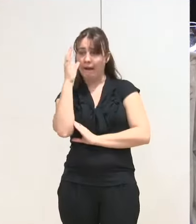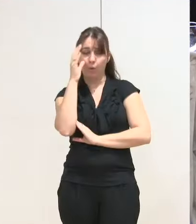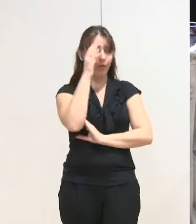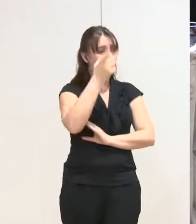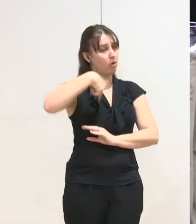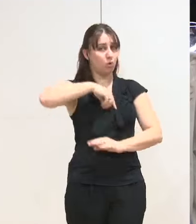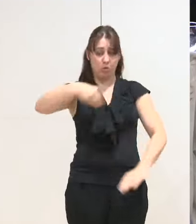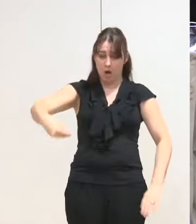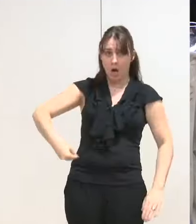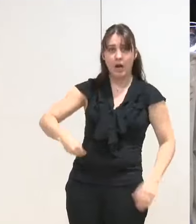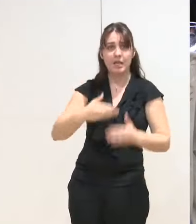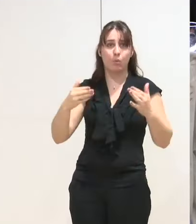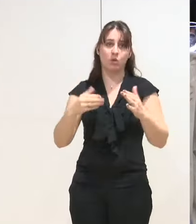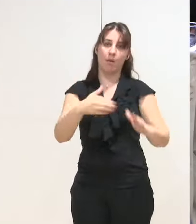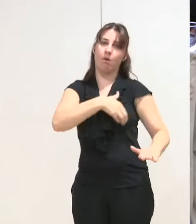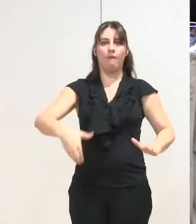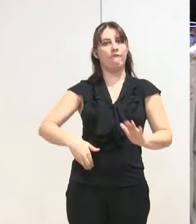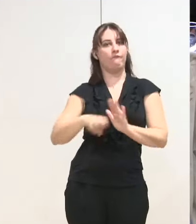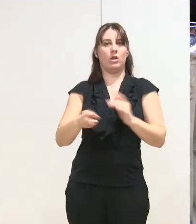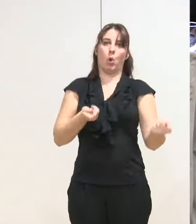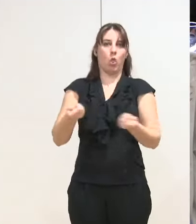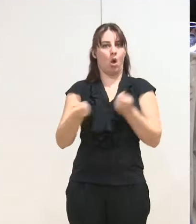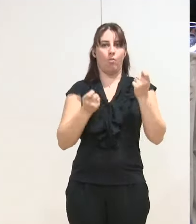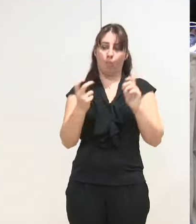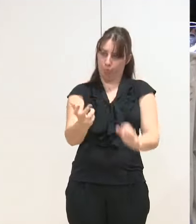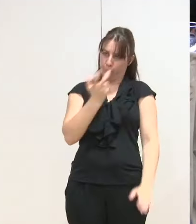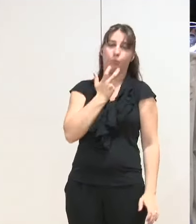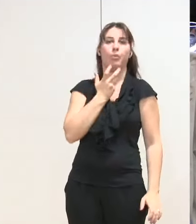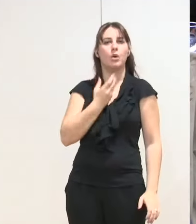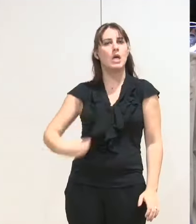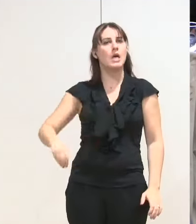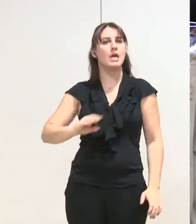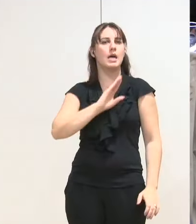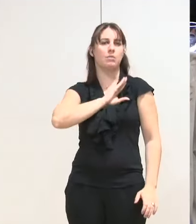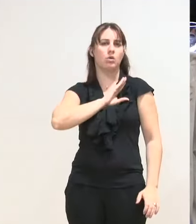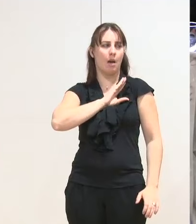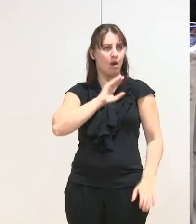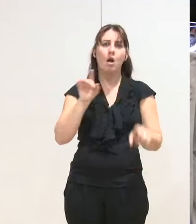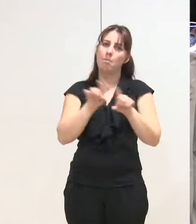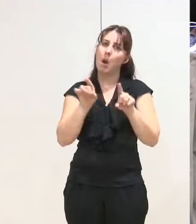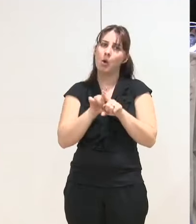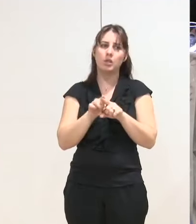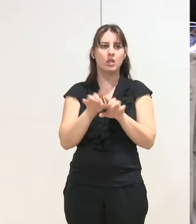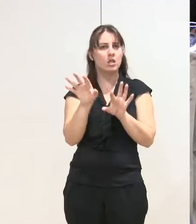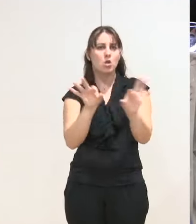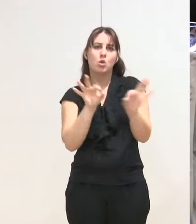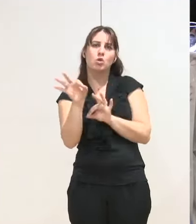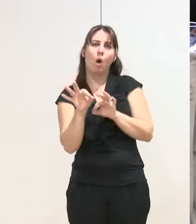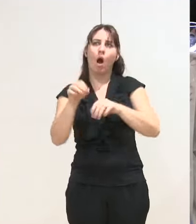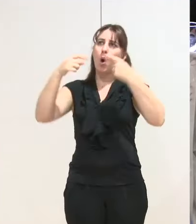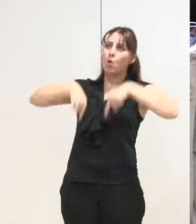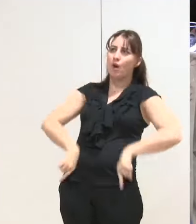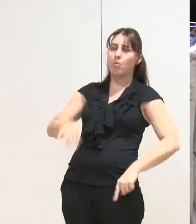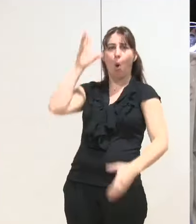responsable de la gestion de la ville de Grenoble mais également responsable des choix gouvernementaux voire des décisions de la